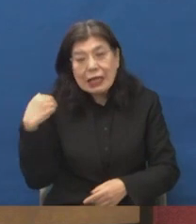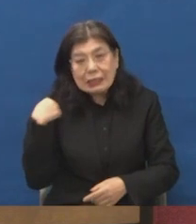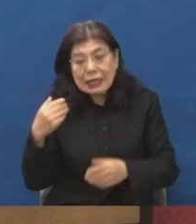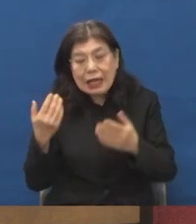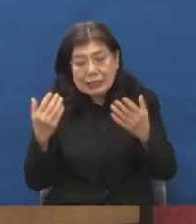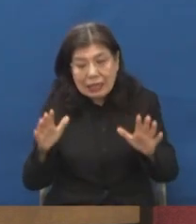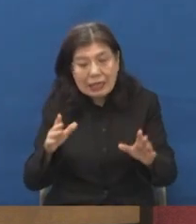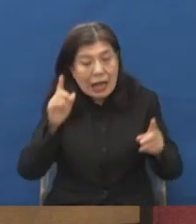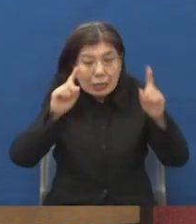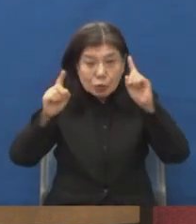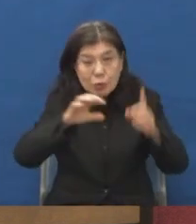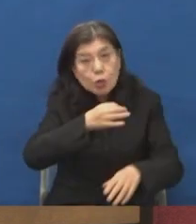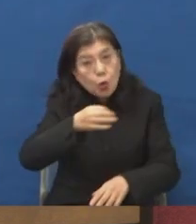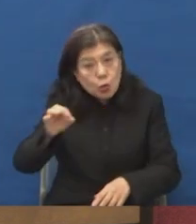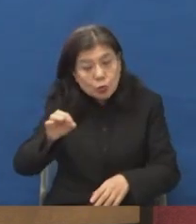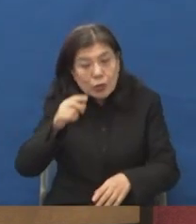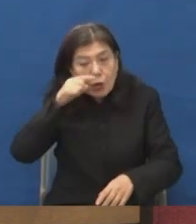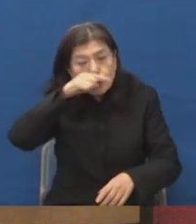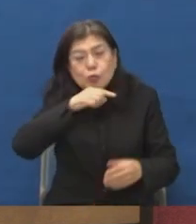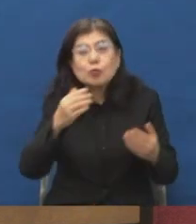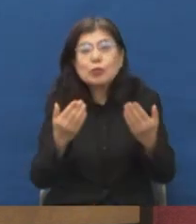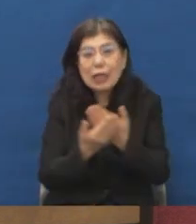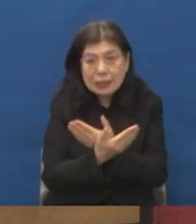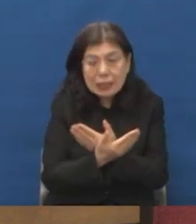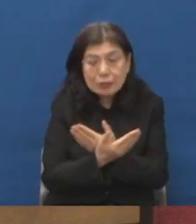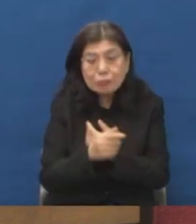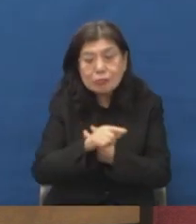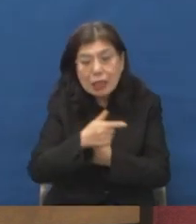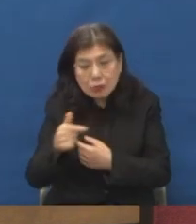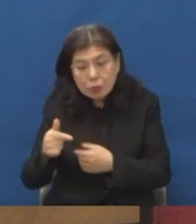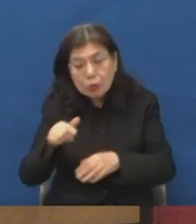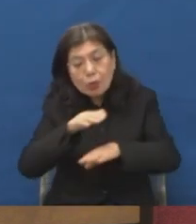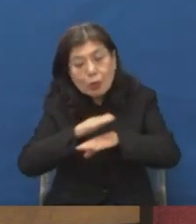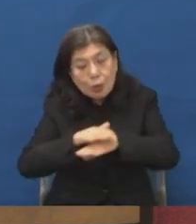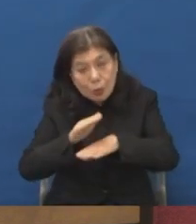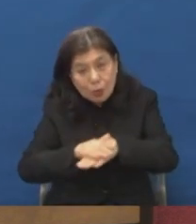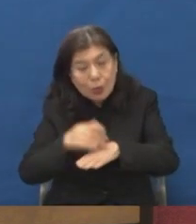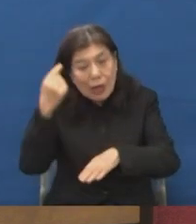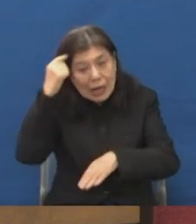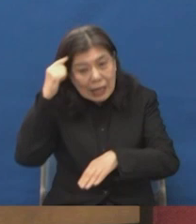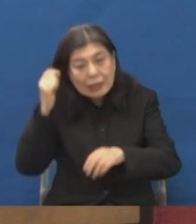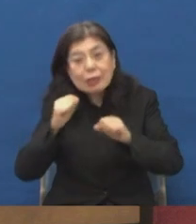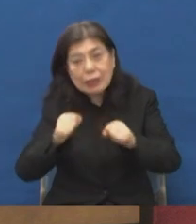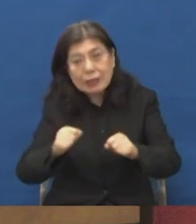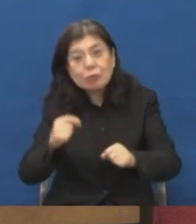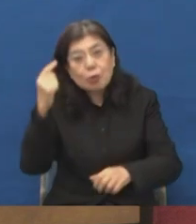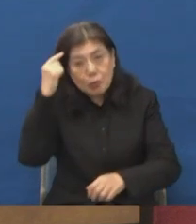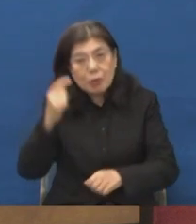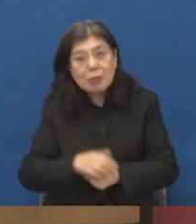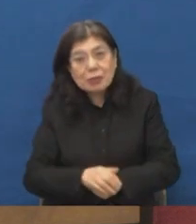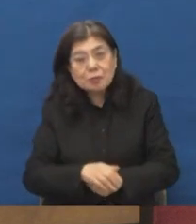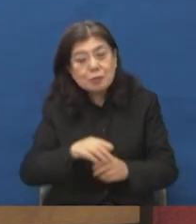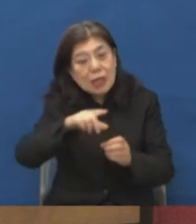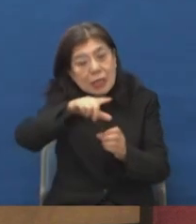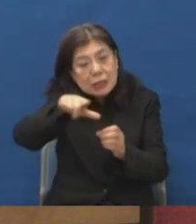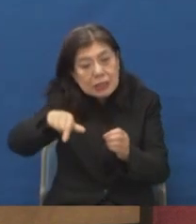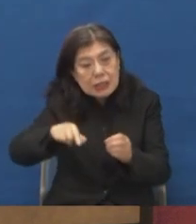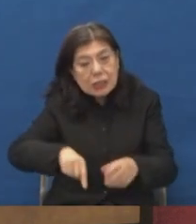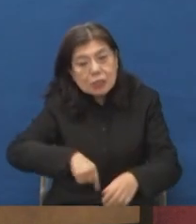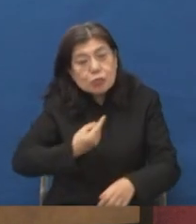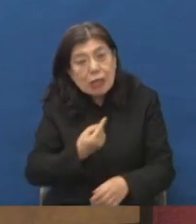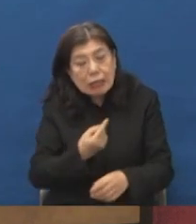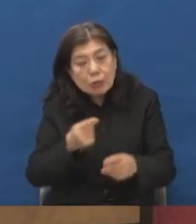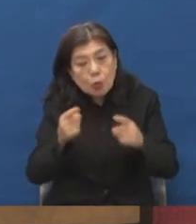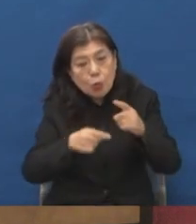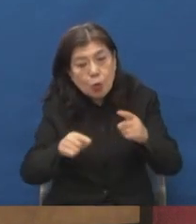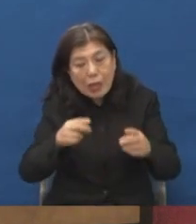などの問題を解決しようと考えられた施策だと感じております。地域主体の公園管理では、多様なサポート